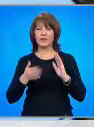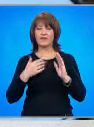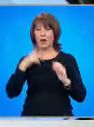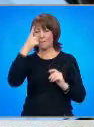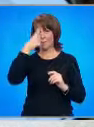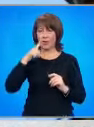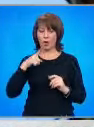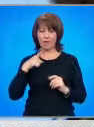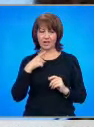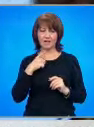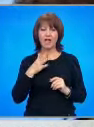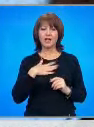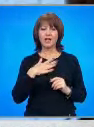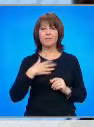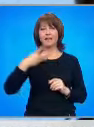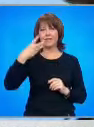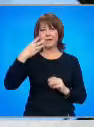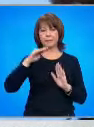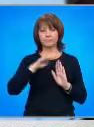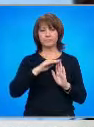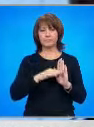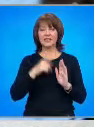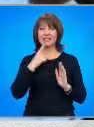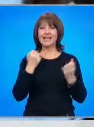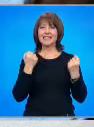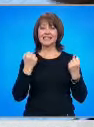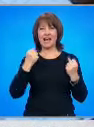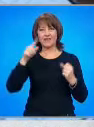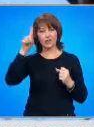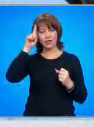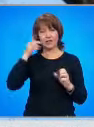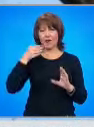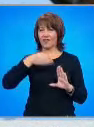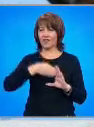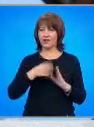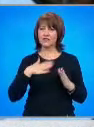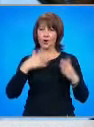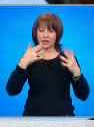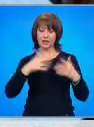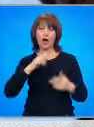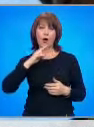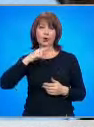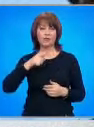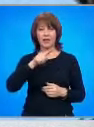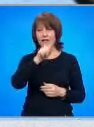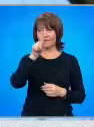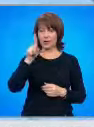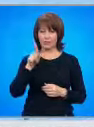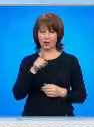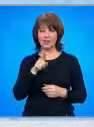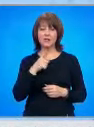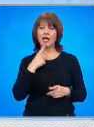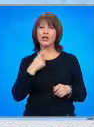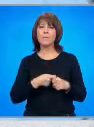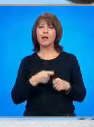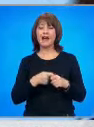натискате. Приложението има 3 модула. За здрави жени въвеждате своите данни, отговаряте на въпроси и алгоритъмът